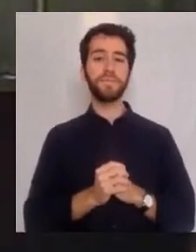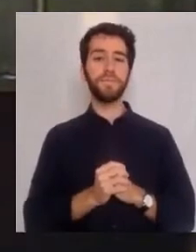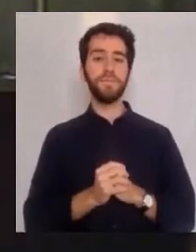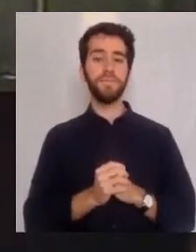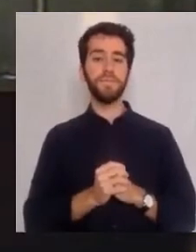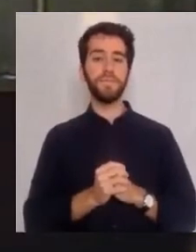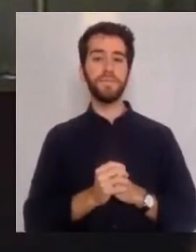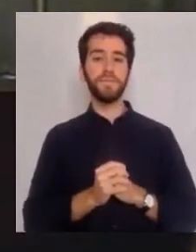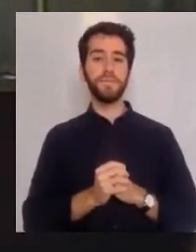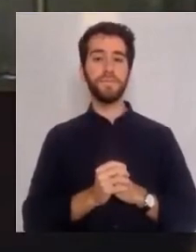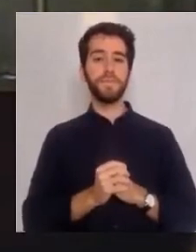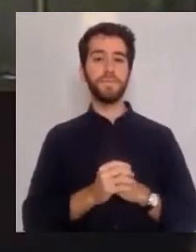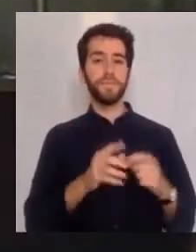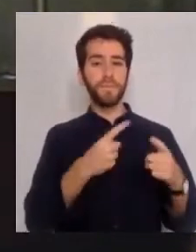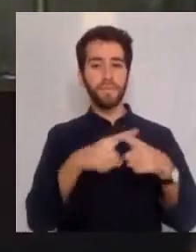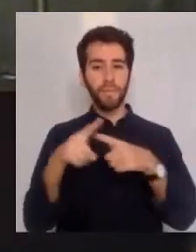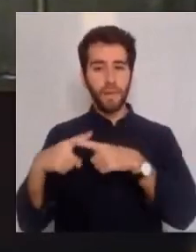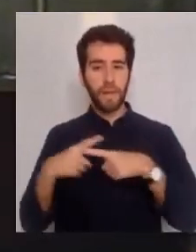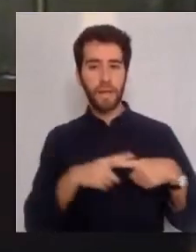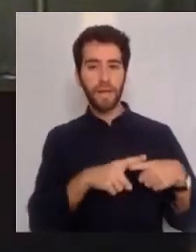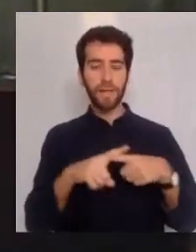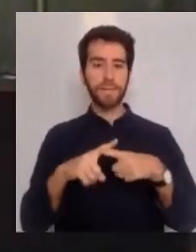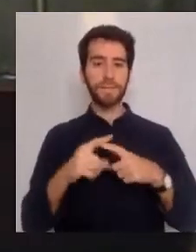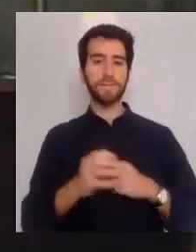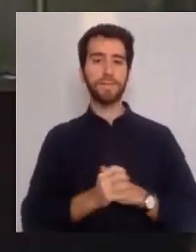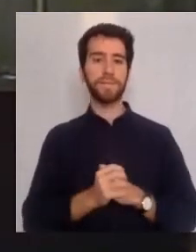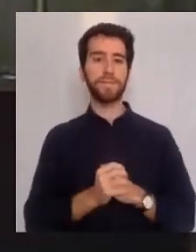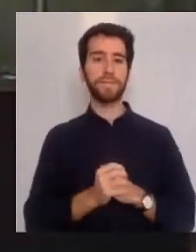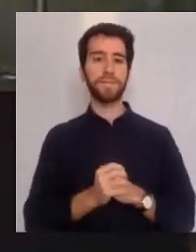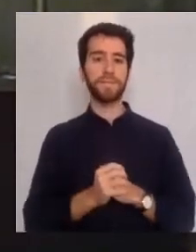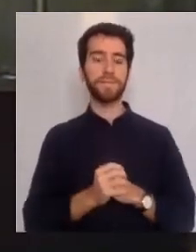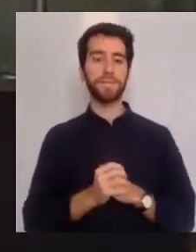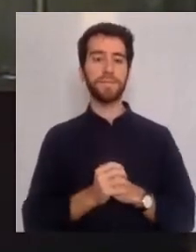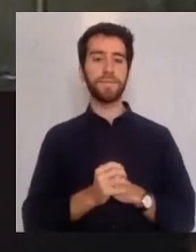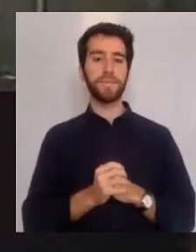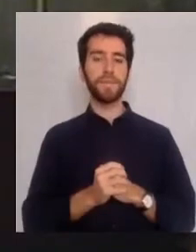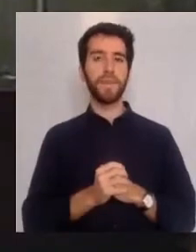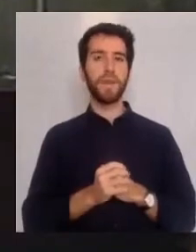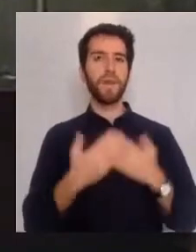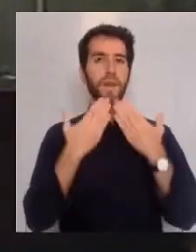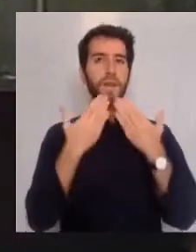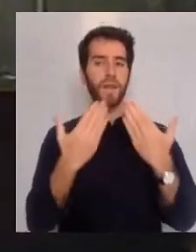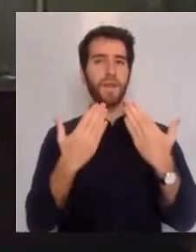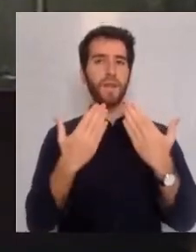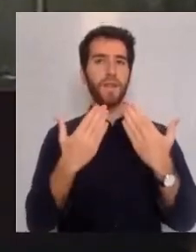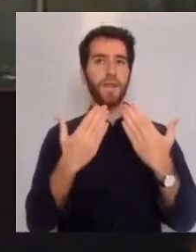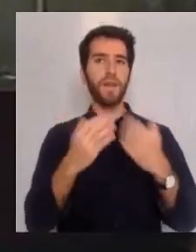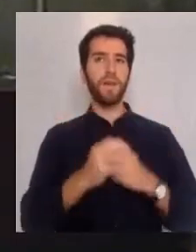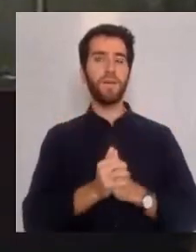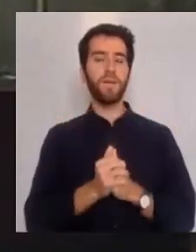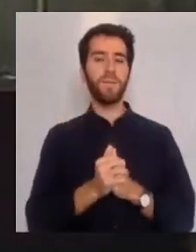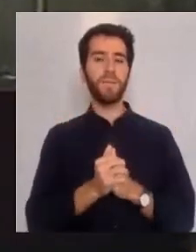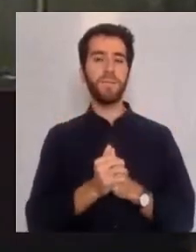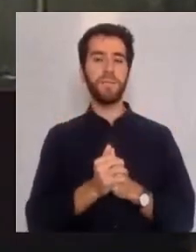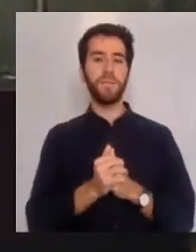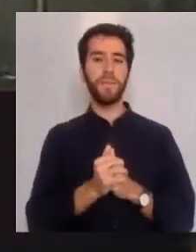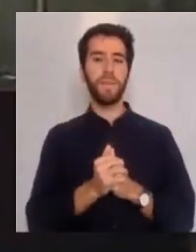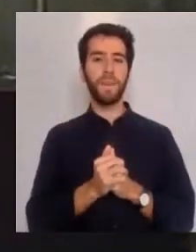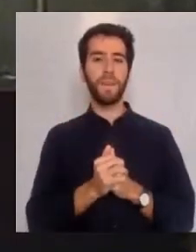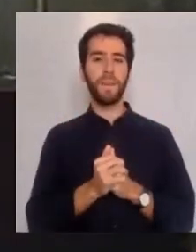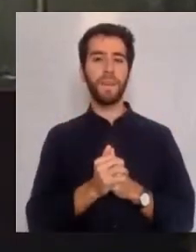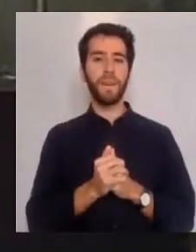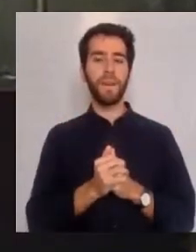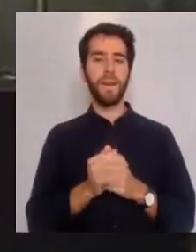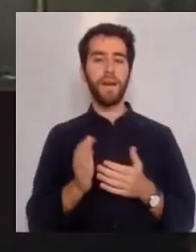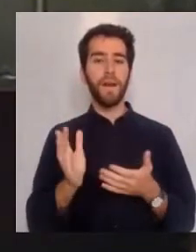Estel i el canal YouTube de la Catedral. Vull donar les gràcies per aquest servei, sobretot que ha fet